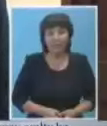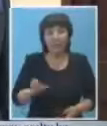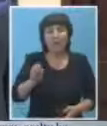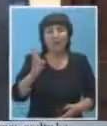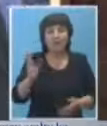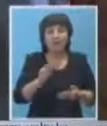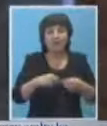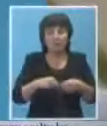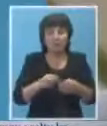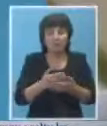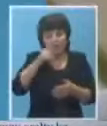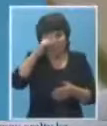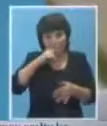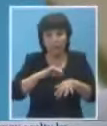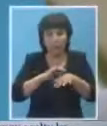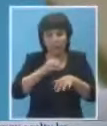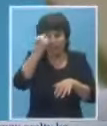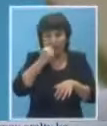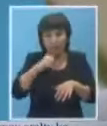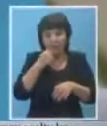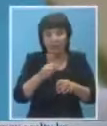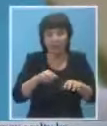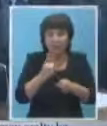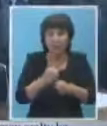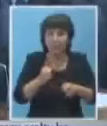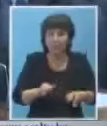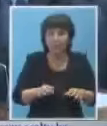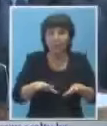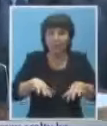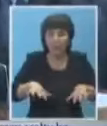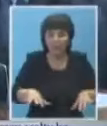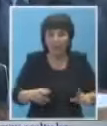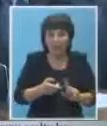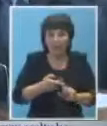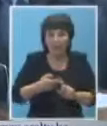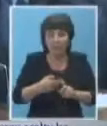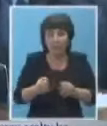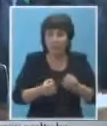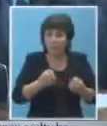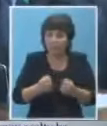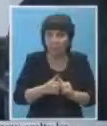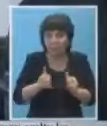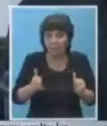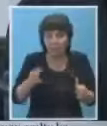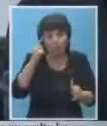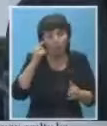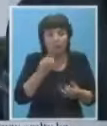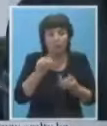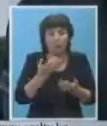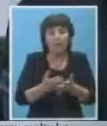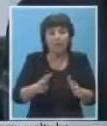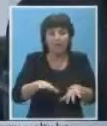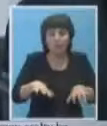Еуразия апталығының Қазақстанда өткізілгені үшін алғысын білдірген бас хатшы ұйымның парламенттік желілері аясында ынтымақтастықты арттыру туралы ой қозғады.